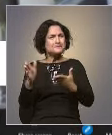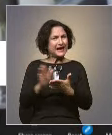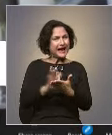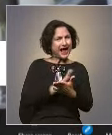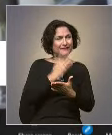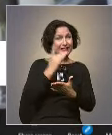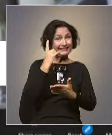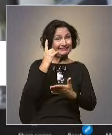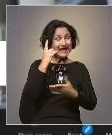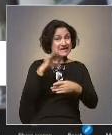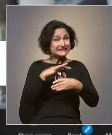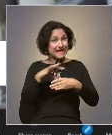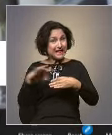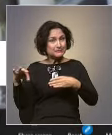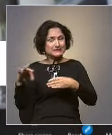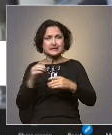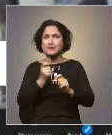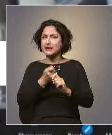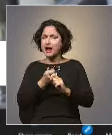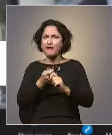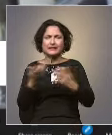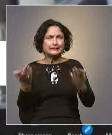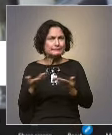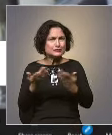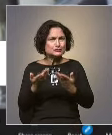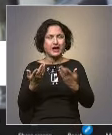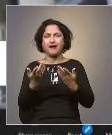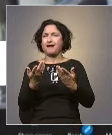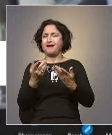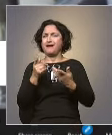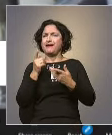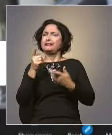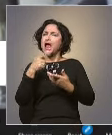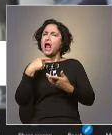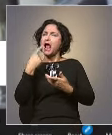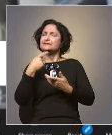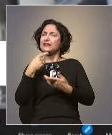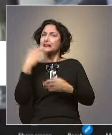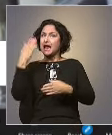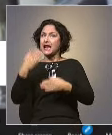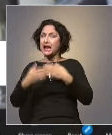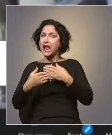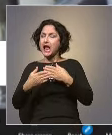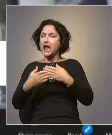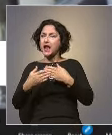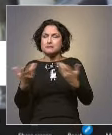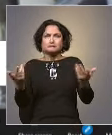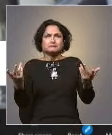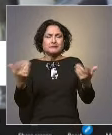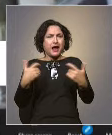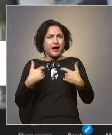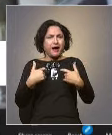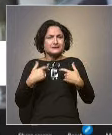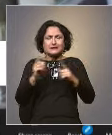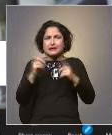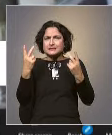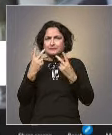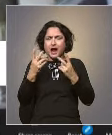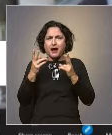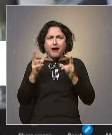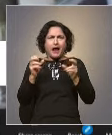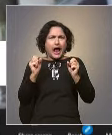седмица да правят неща. И те самите казват накрая, ами аз не разбрах кога съм научил всичко това.